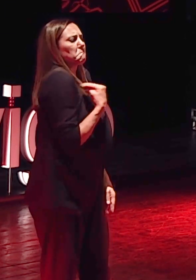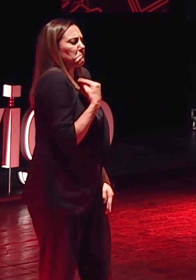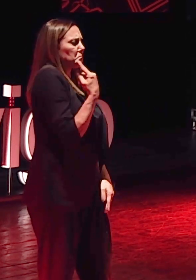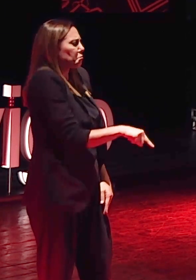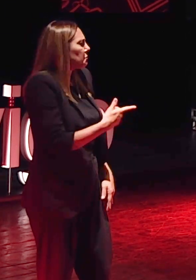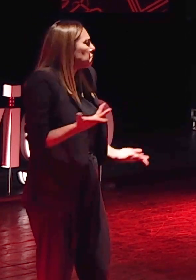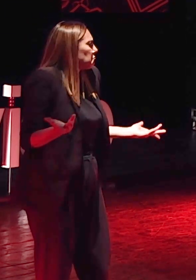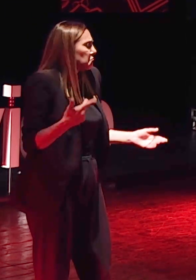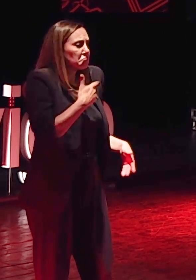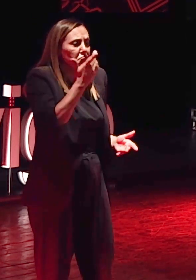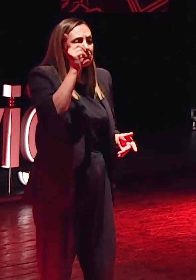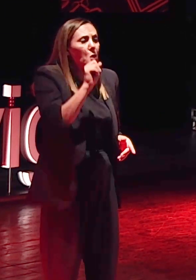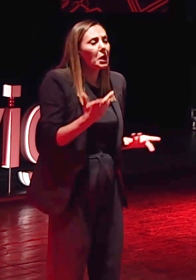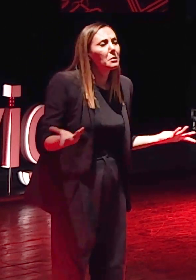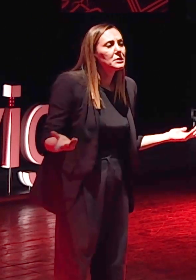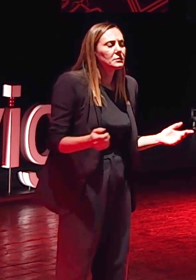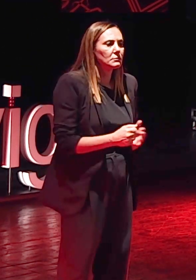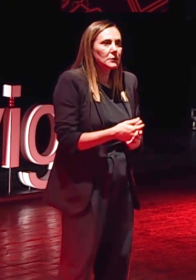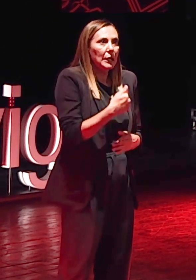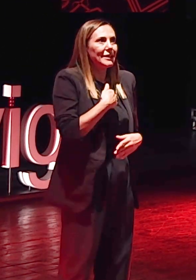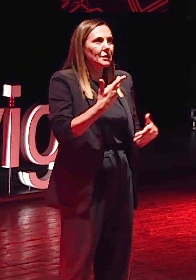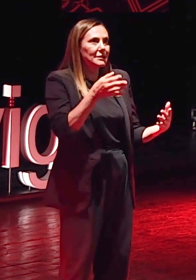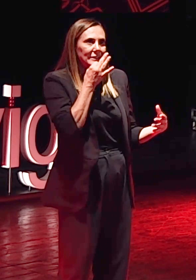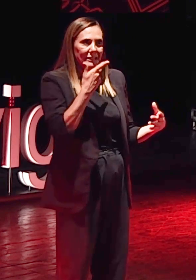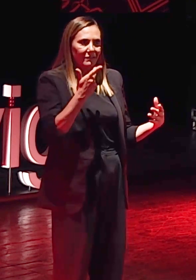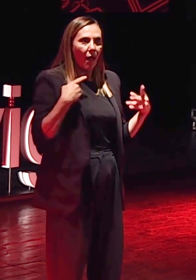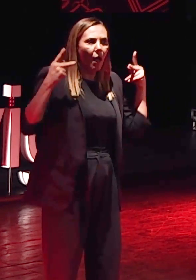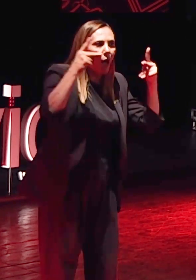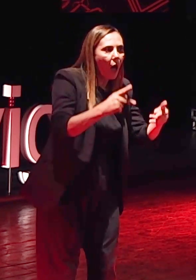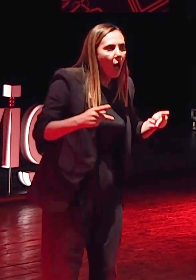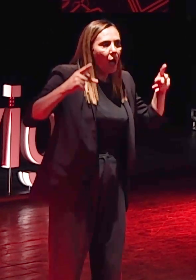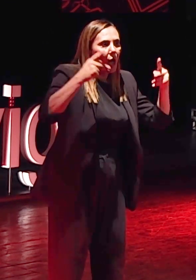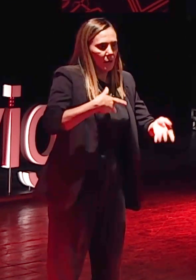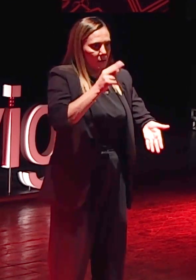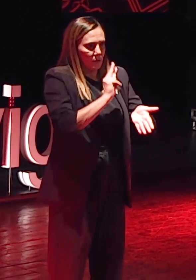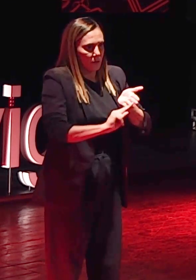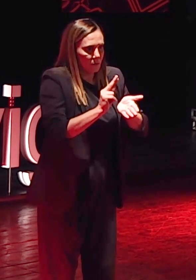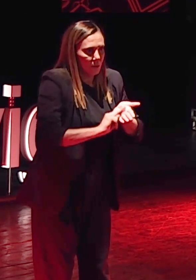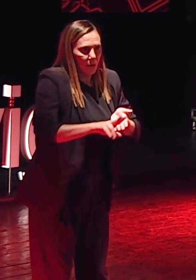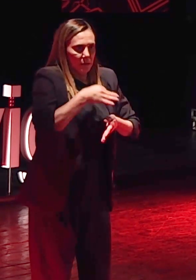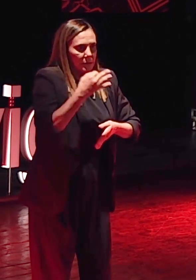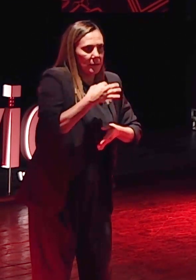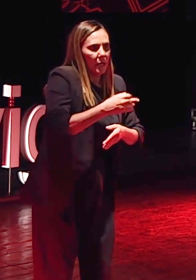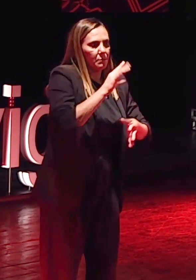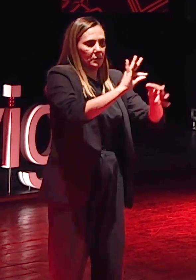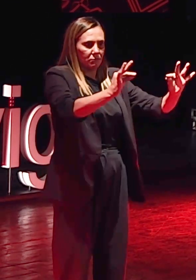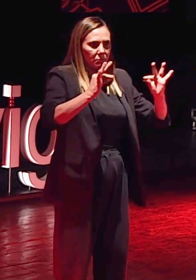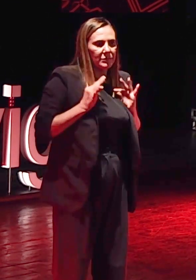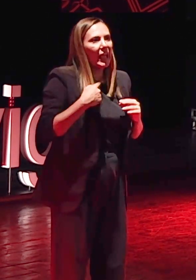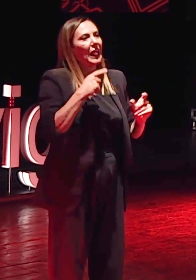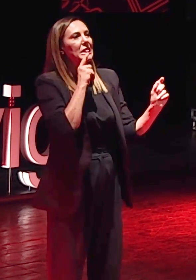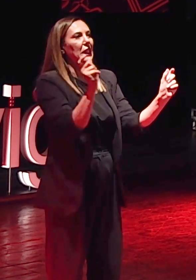cosa cioè io magicamente Dopo anni di scuola dove mi sentivo dire sempre che ero la